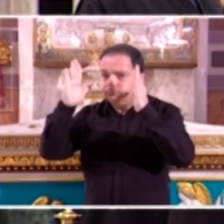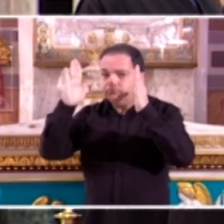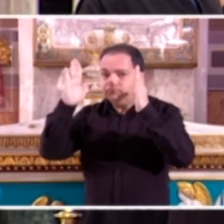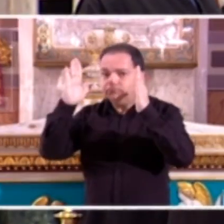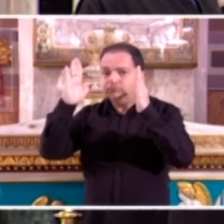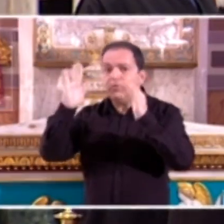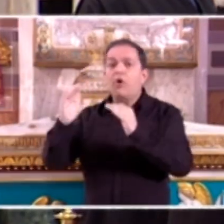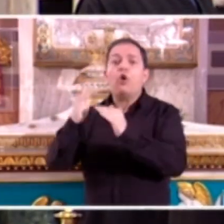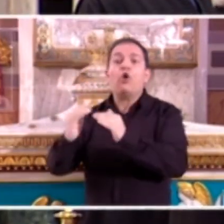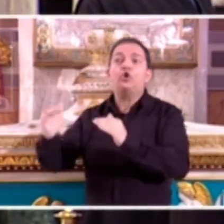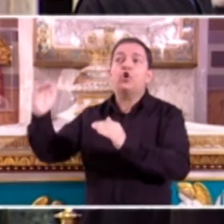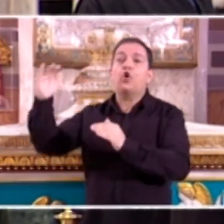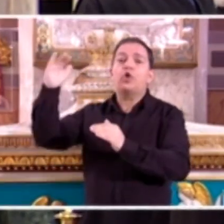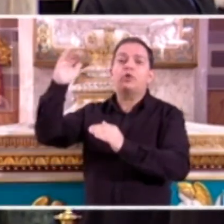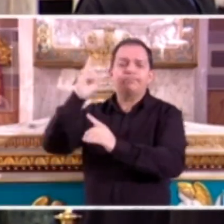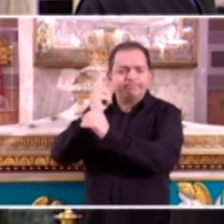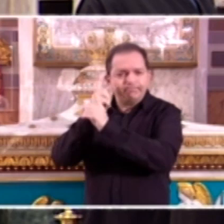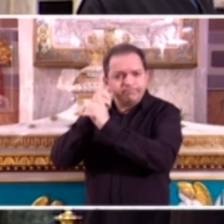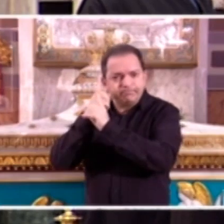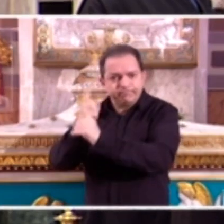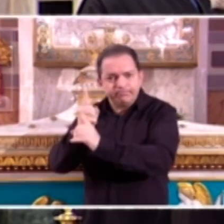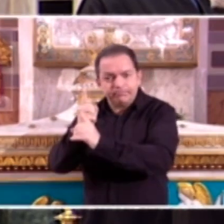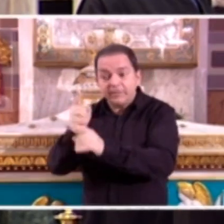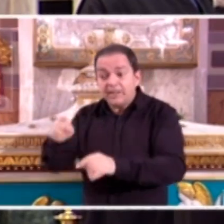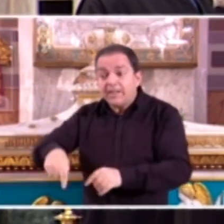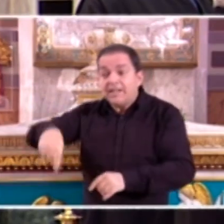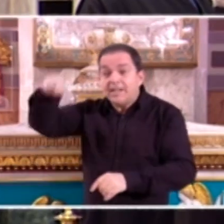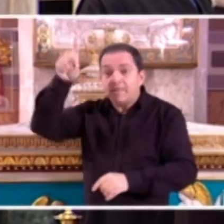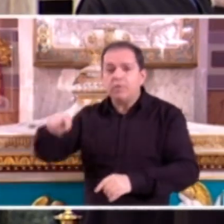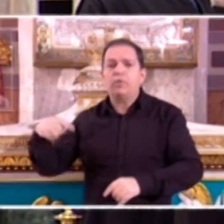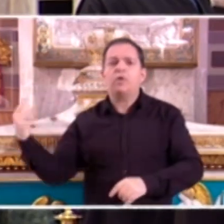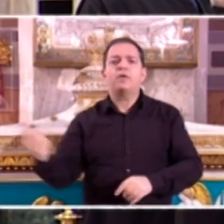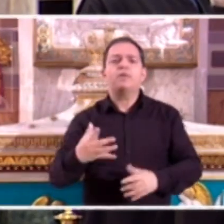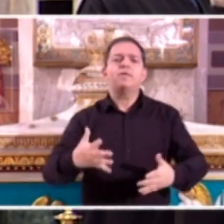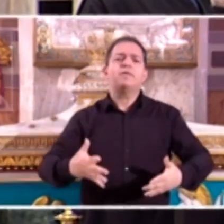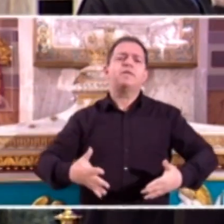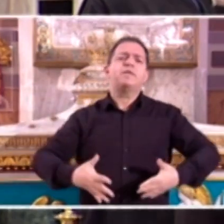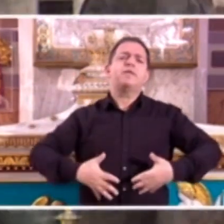αγαλιασόμεθα και φρανθώ.